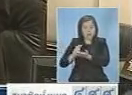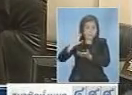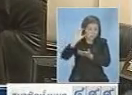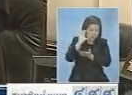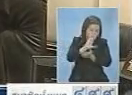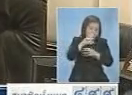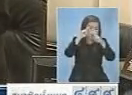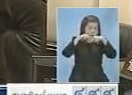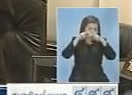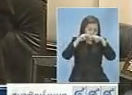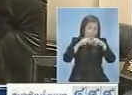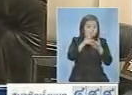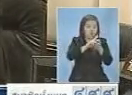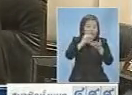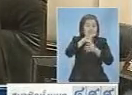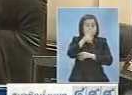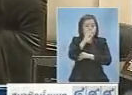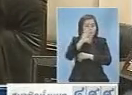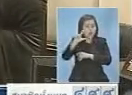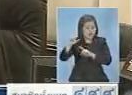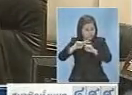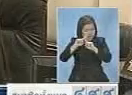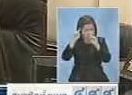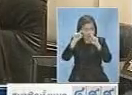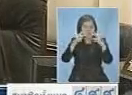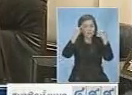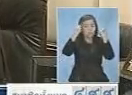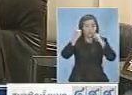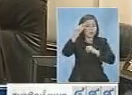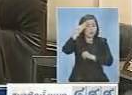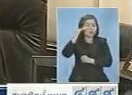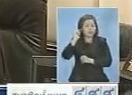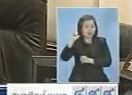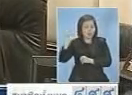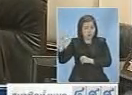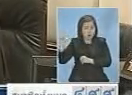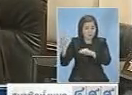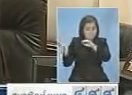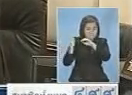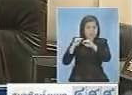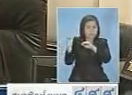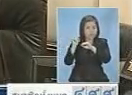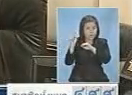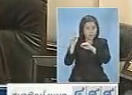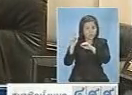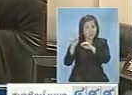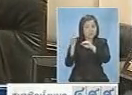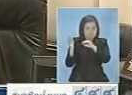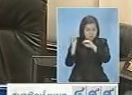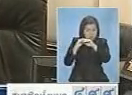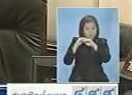ล้านแต่รัฐบาลยิ่งลักษณ์ก็มาเพิ่มครับมาเพิ่มเป็นงบเพื่อ